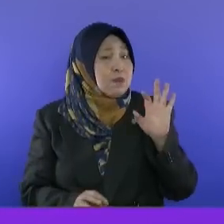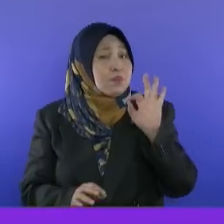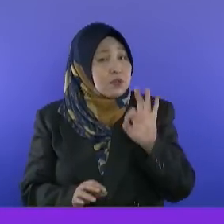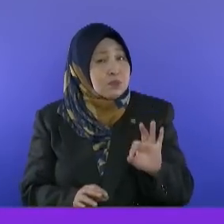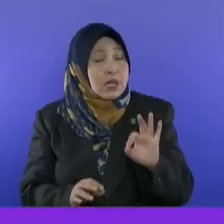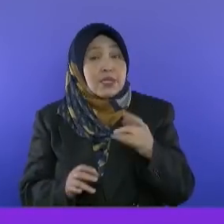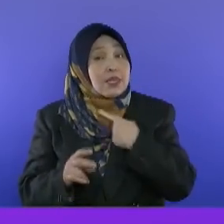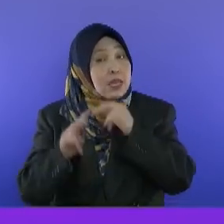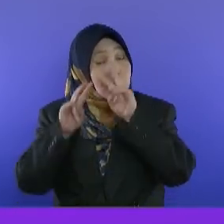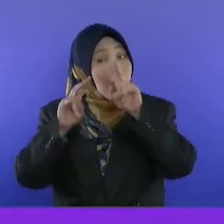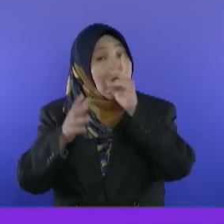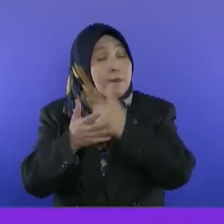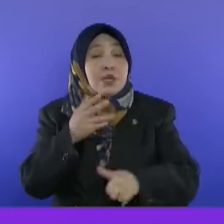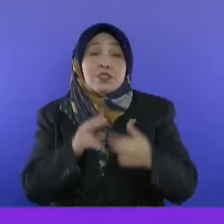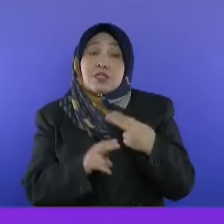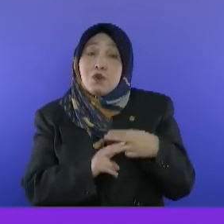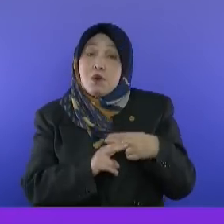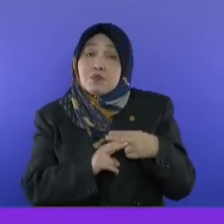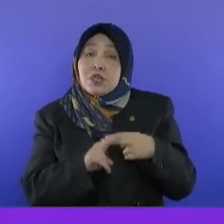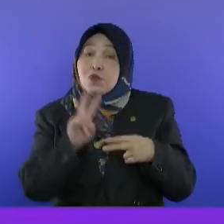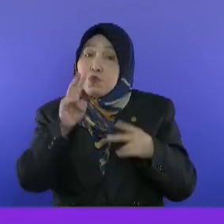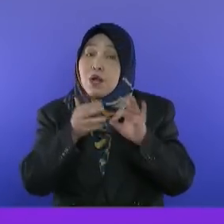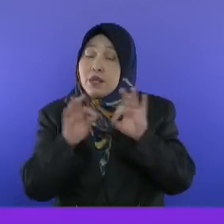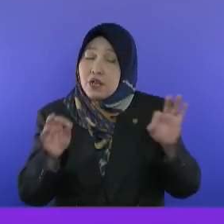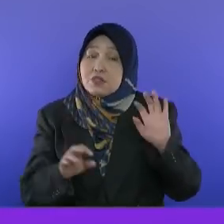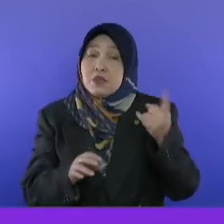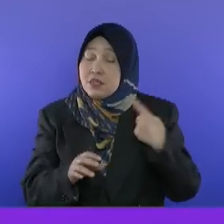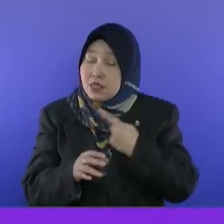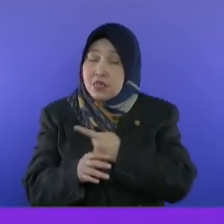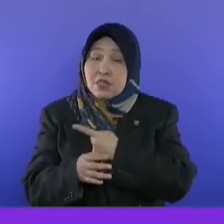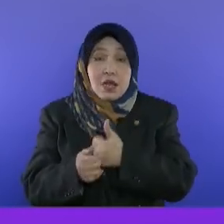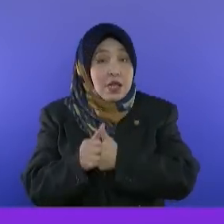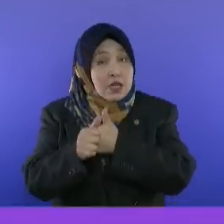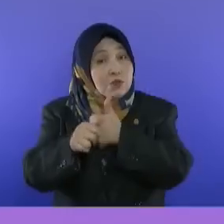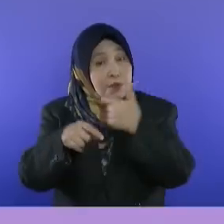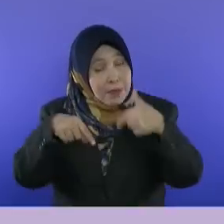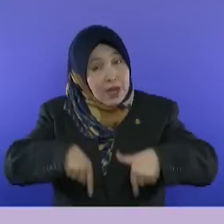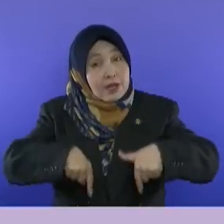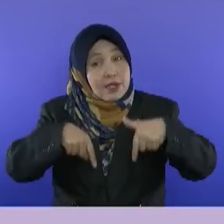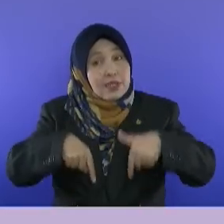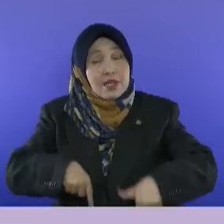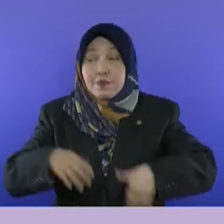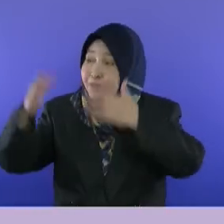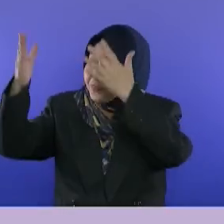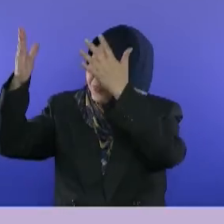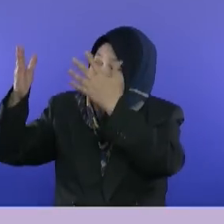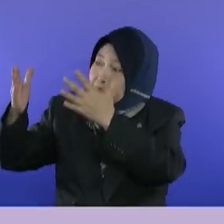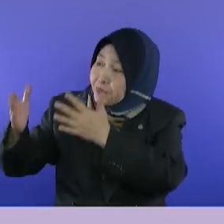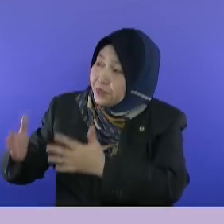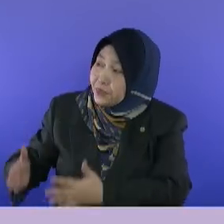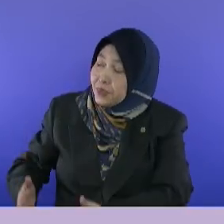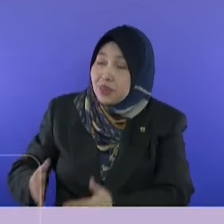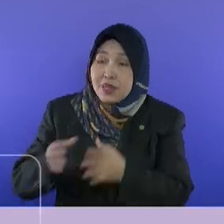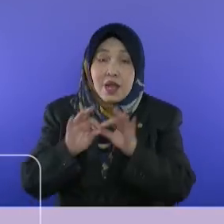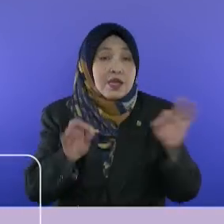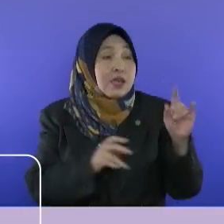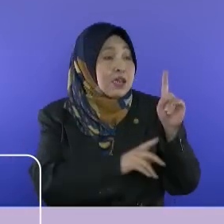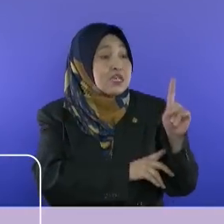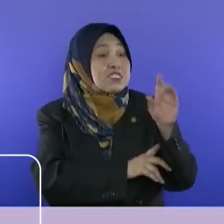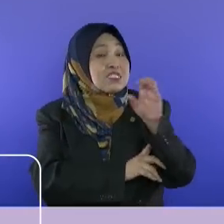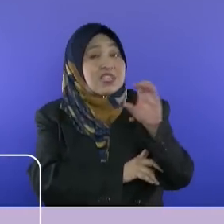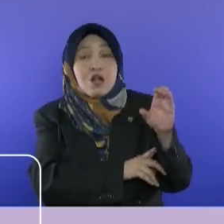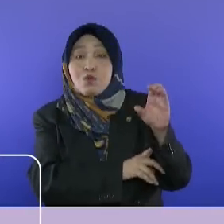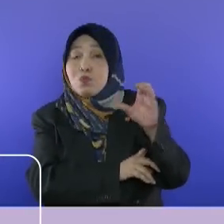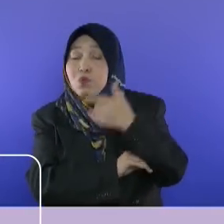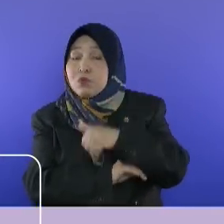kita saksikan Apakah harus sinopsis 2 ayat saja yang kita akan ikuti pada hari ini yaitu pada ayat yang ke-100 kita melihat kepada